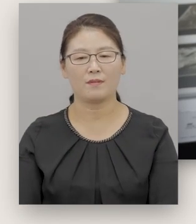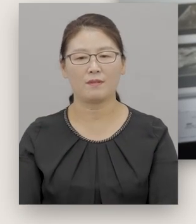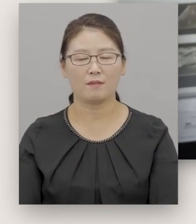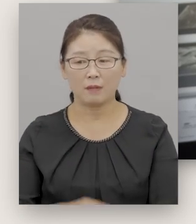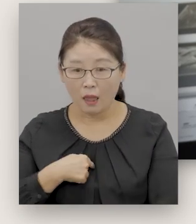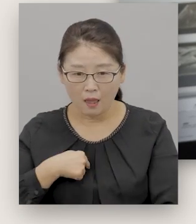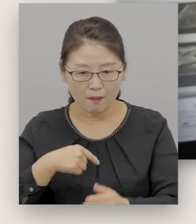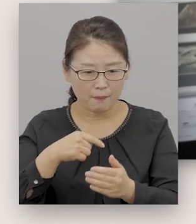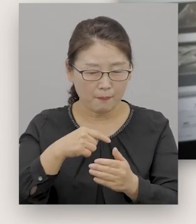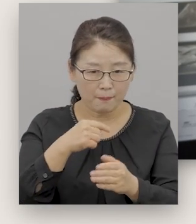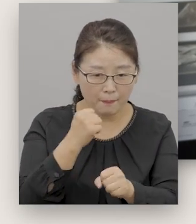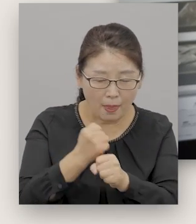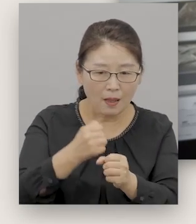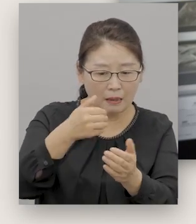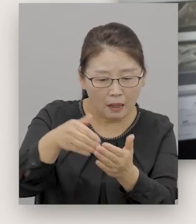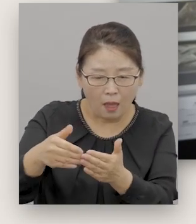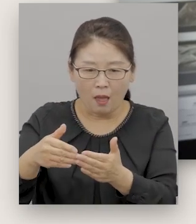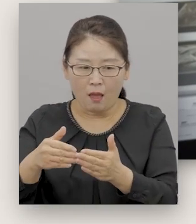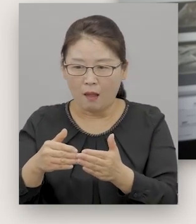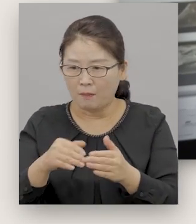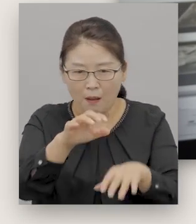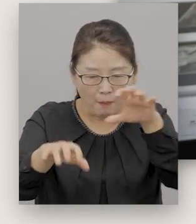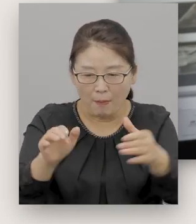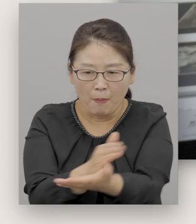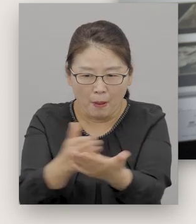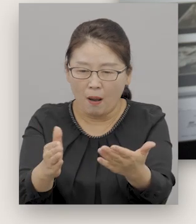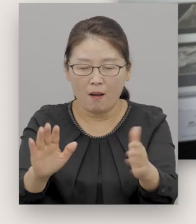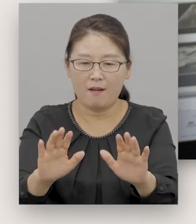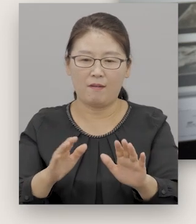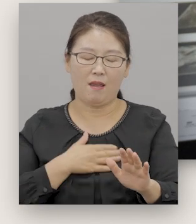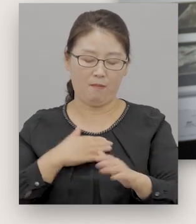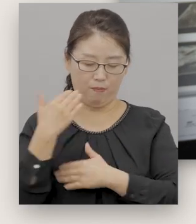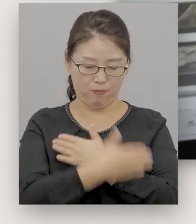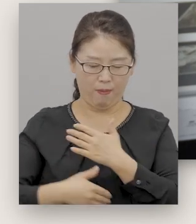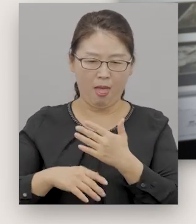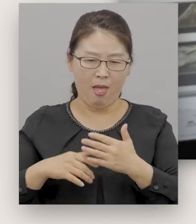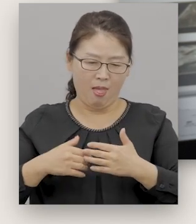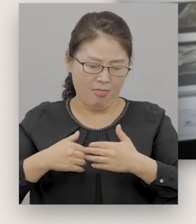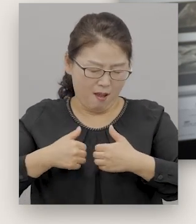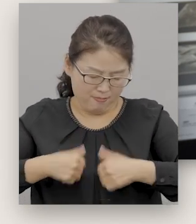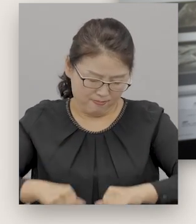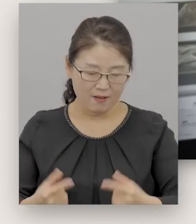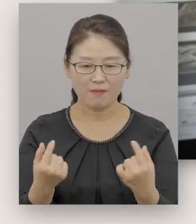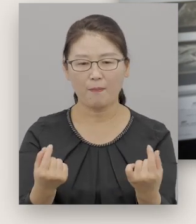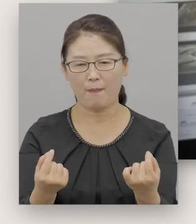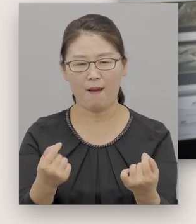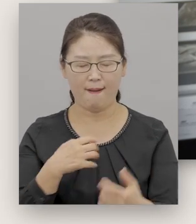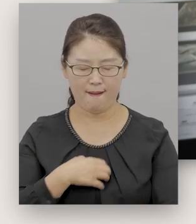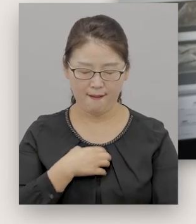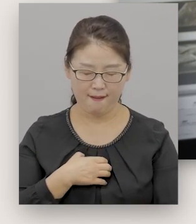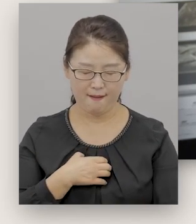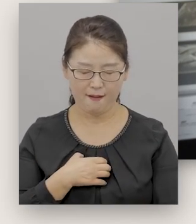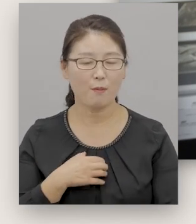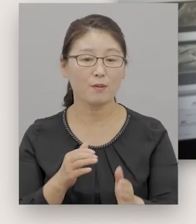작품이 그렇게 흩어지는 것이 내 사지가 다 찢겨 나가는 것 같다. 그래서 이렇게 작업을 한 곳에 모으고자 했었고,